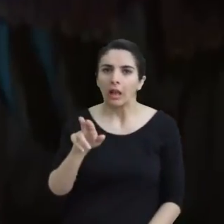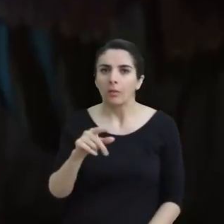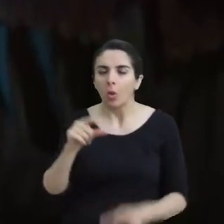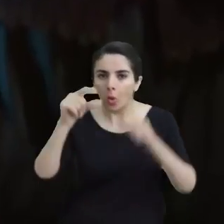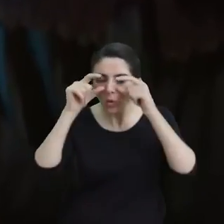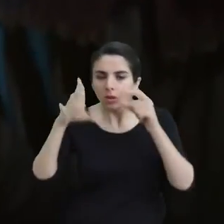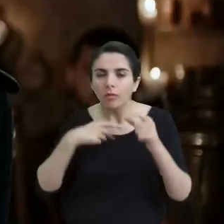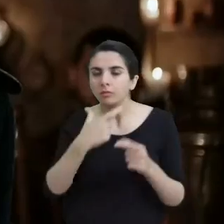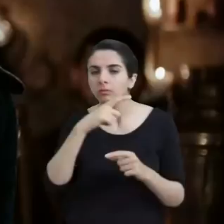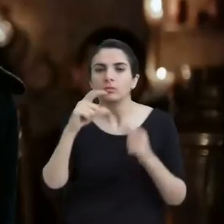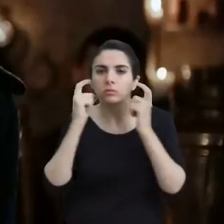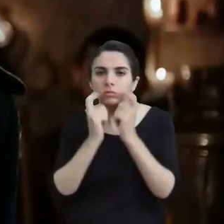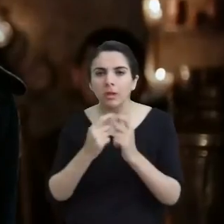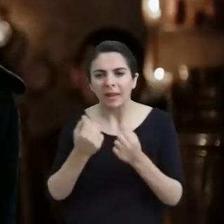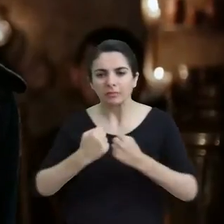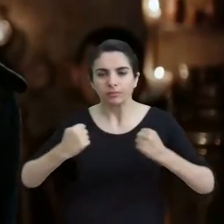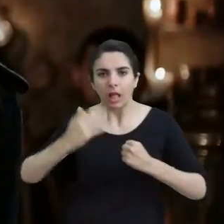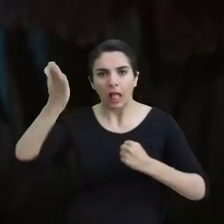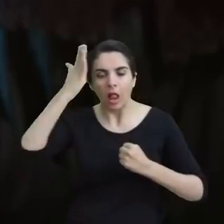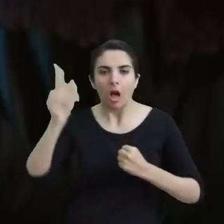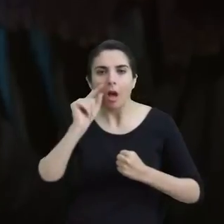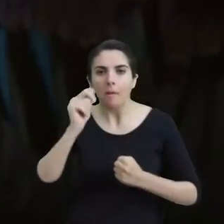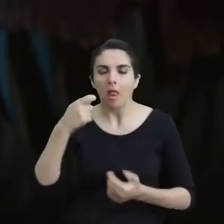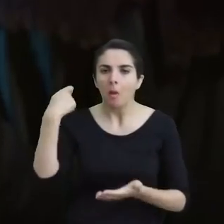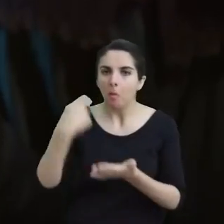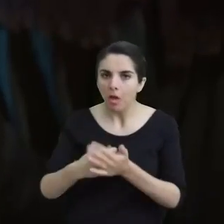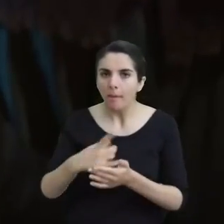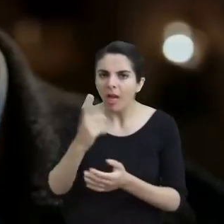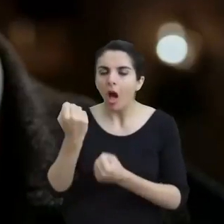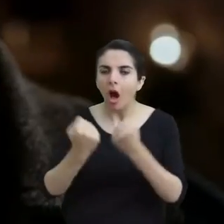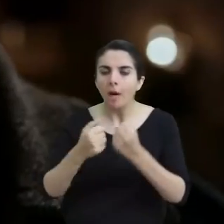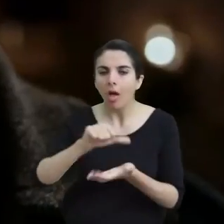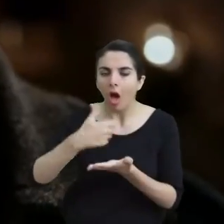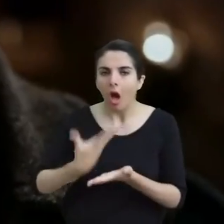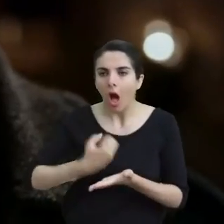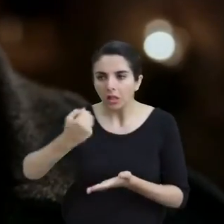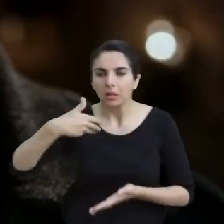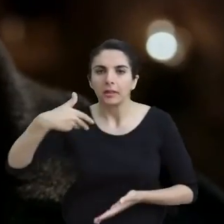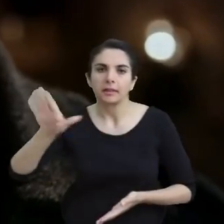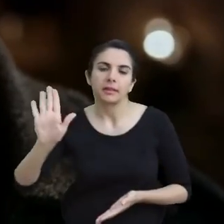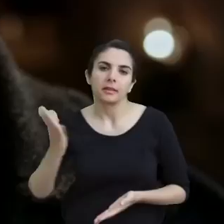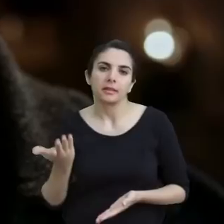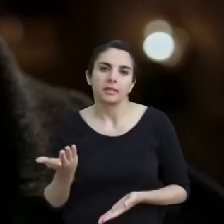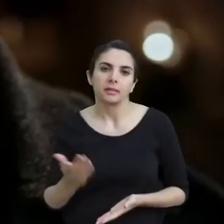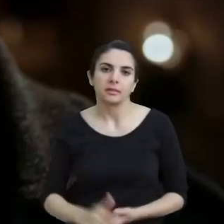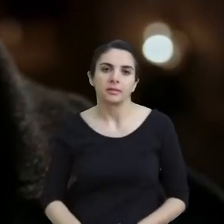yaşlarında. Gözlüklü, sakallı, hafif şişman kel bir adam. Parasını peşin vererek bir araba yağ aldı ve gitti.